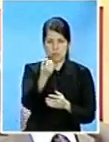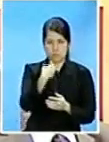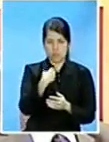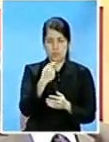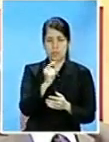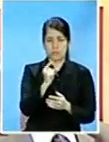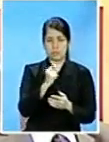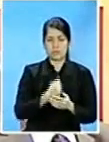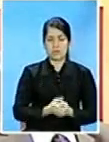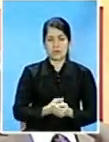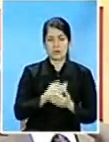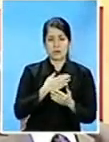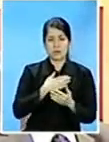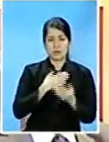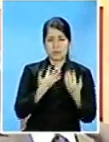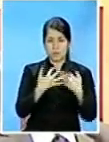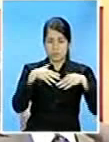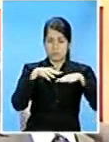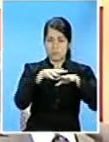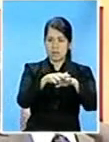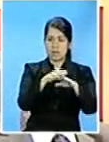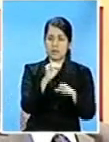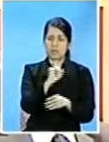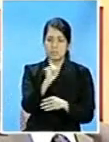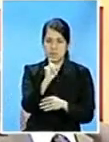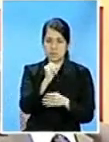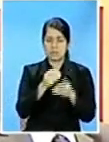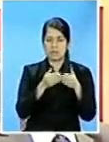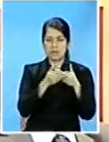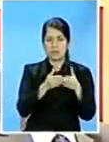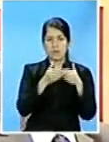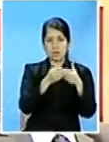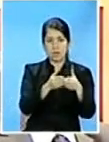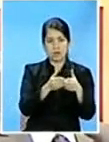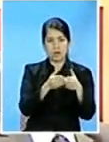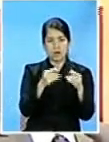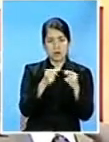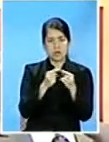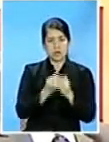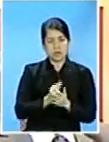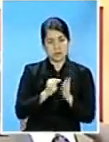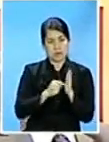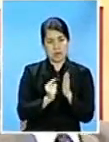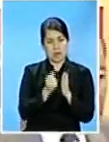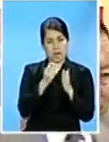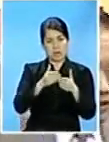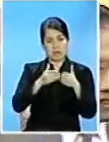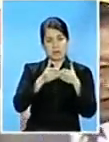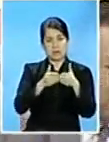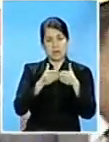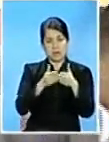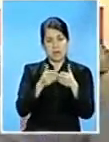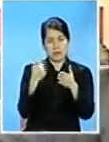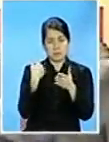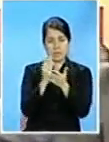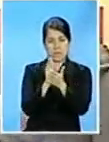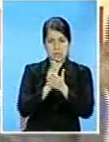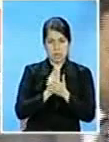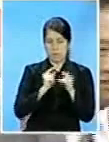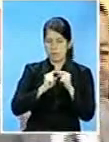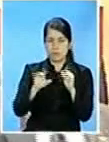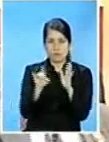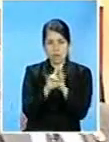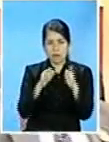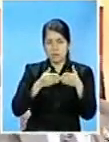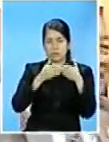ม่มีการประสานงานที่ดีจนทำให้เรือเขาลอยลำกลับไปผมอยากจะชี้แจงอย่างนี้นะครับว่า